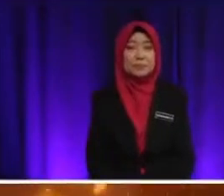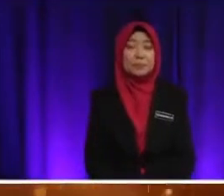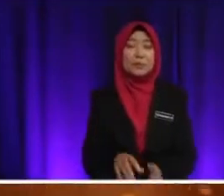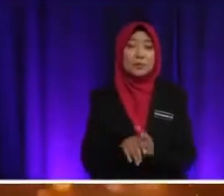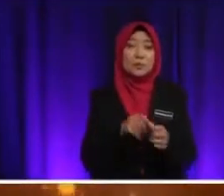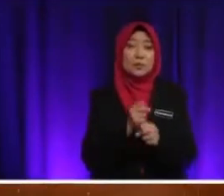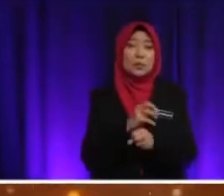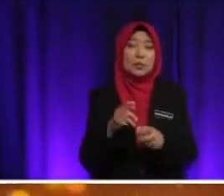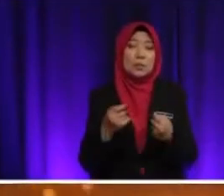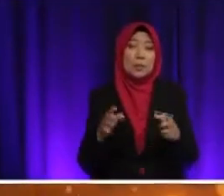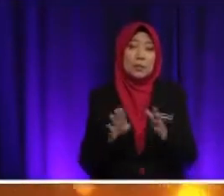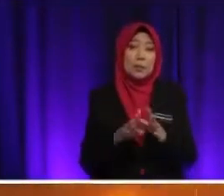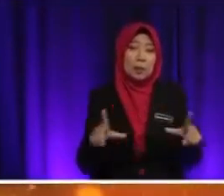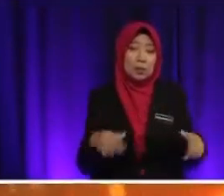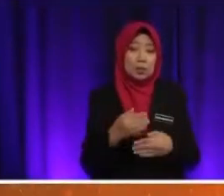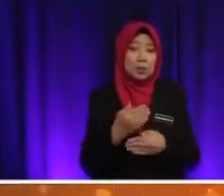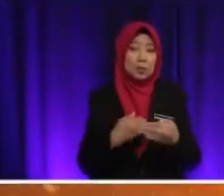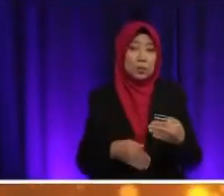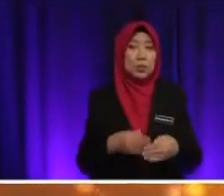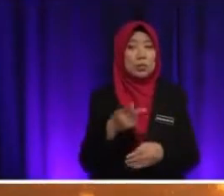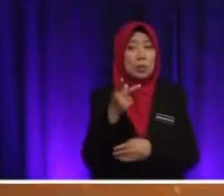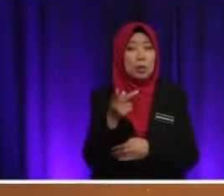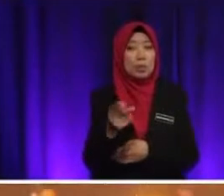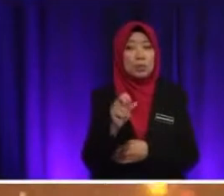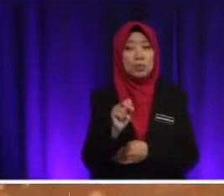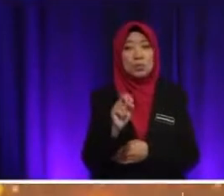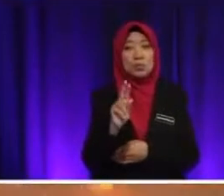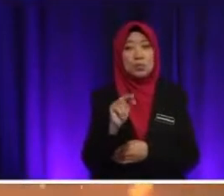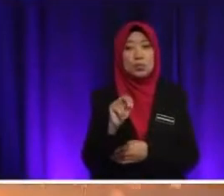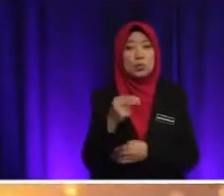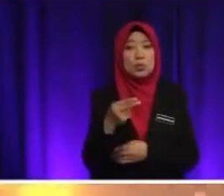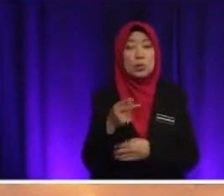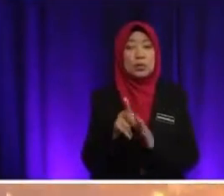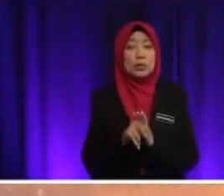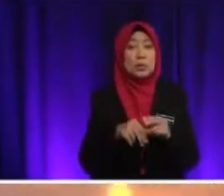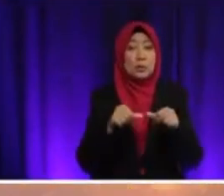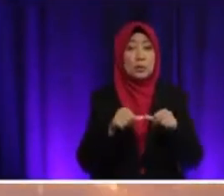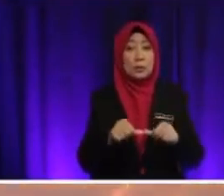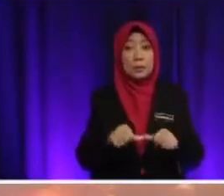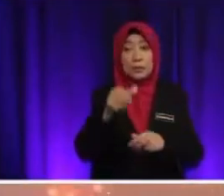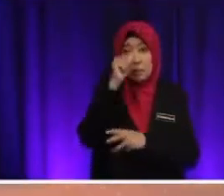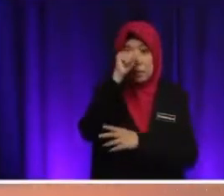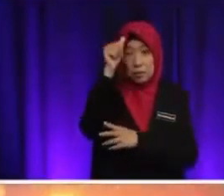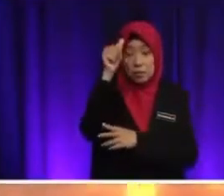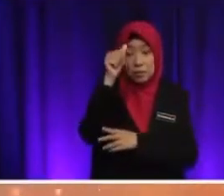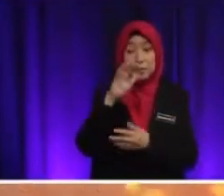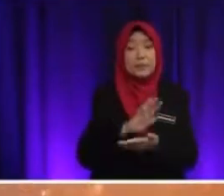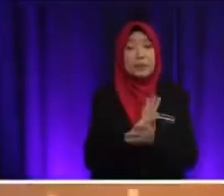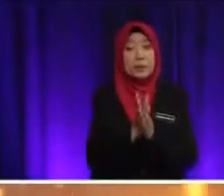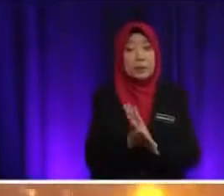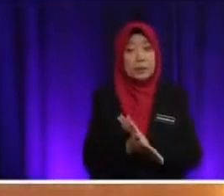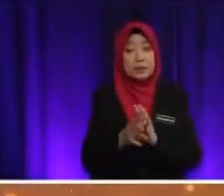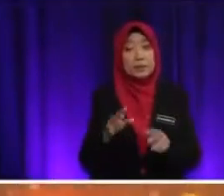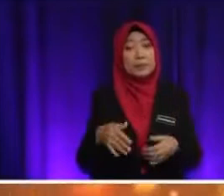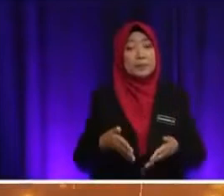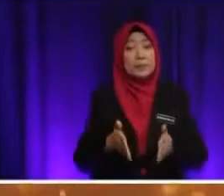Sesungguhnya telah berlaku sebelum kamu sunnah-sunnah, peraturan dan ketetapan Allah. Maka mengembaralah kamu di muka